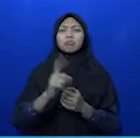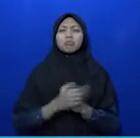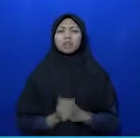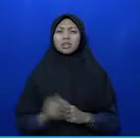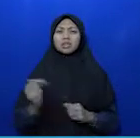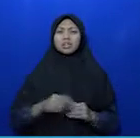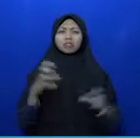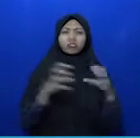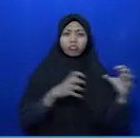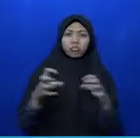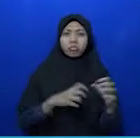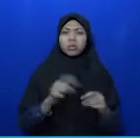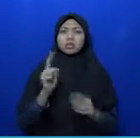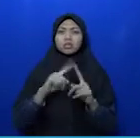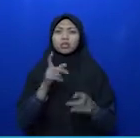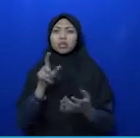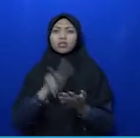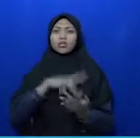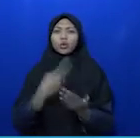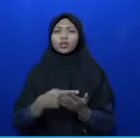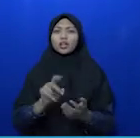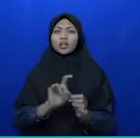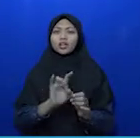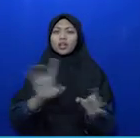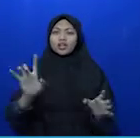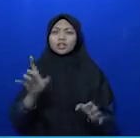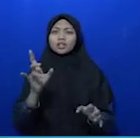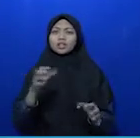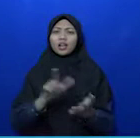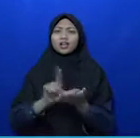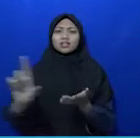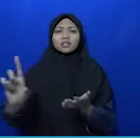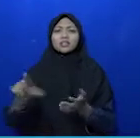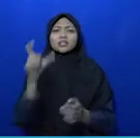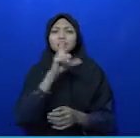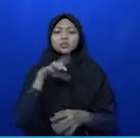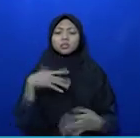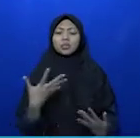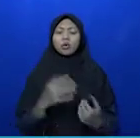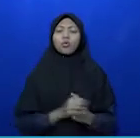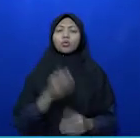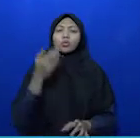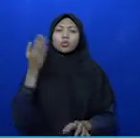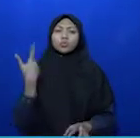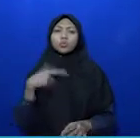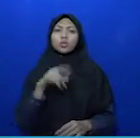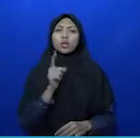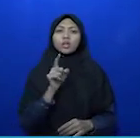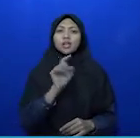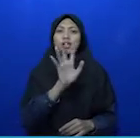detail lagi. Saya begini, di kontrak lain itu diatur generik, Pak. Jadi generik itu adalah pada tahun 5 tahun